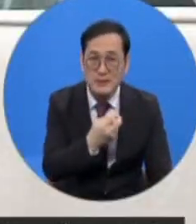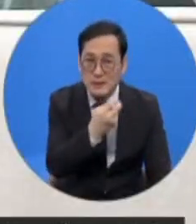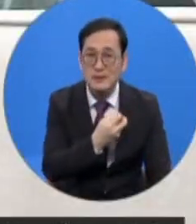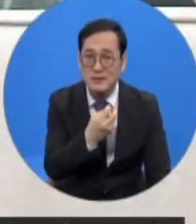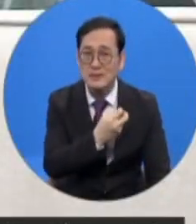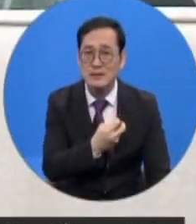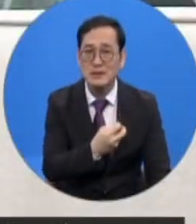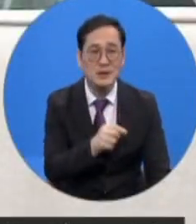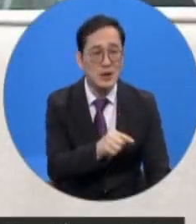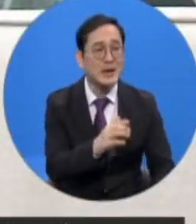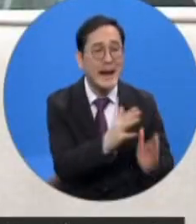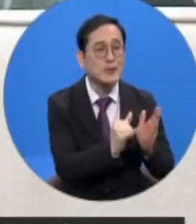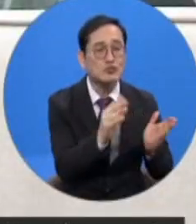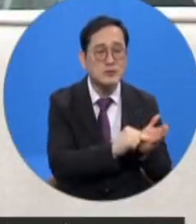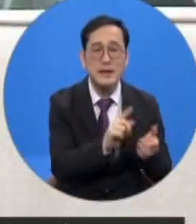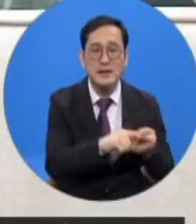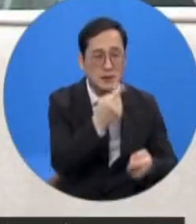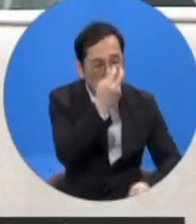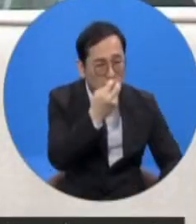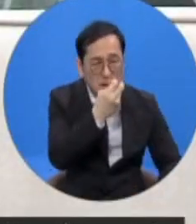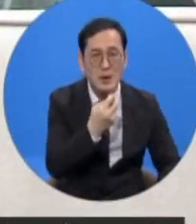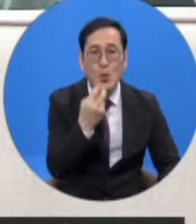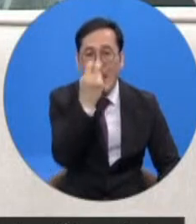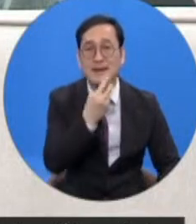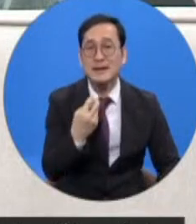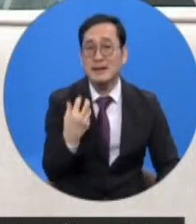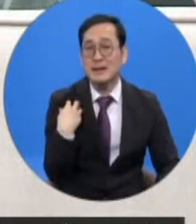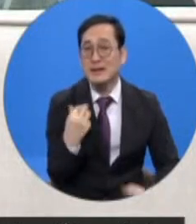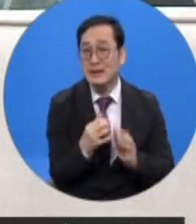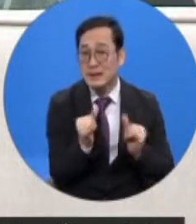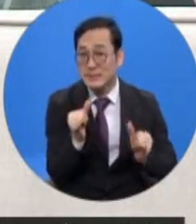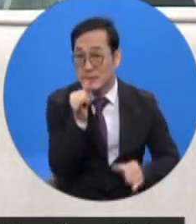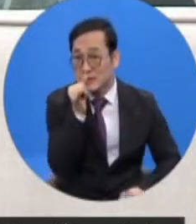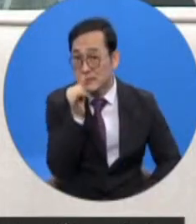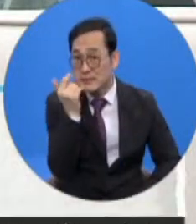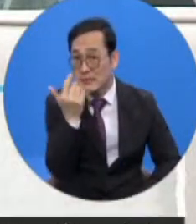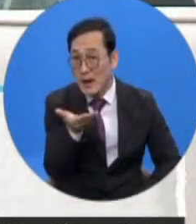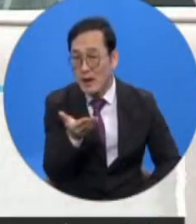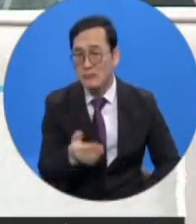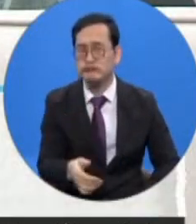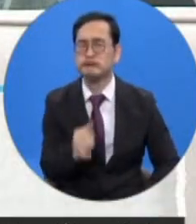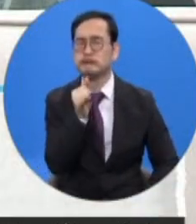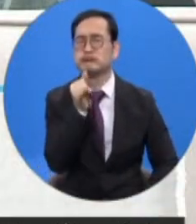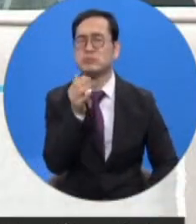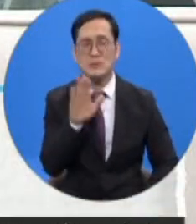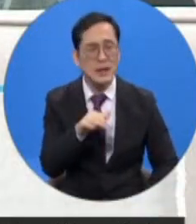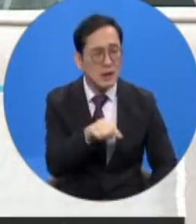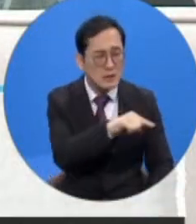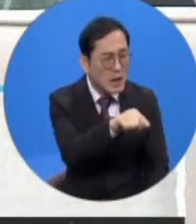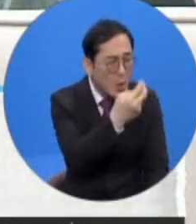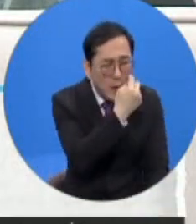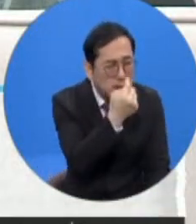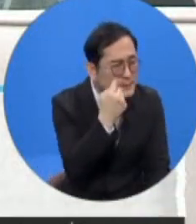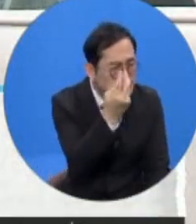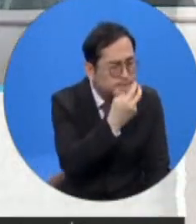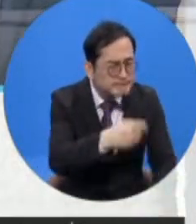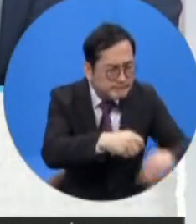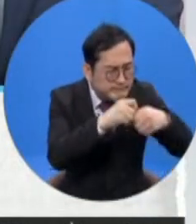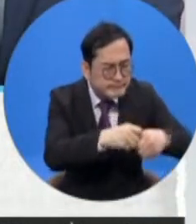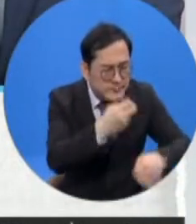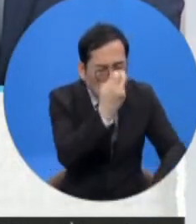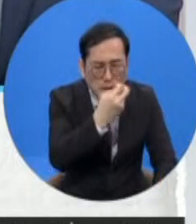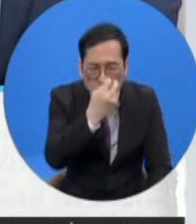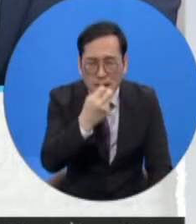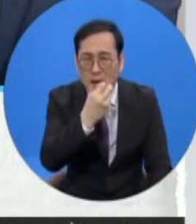있습니까? 그렇지만 이제 그것이 실제로 뭐 모든 캠프에서 상황실이나 그런 데서 팩트체크를 다 합니다만은 그렇지만 그